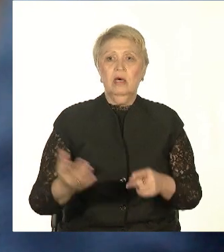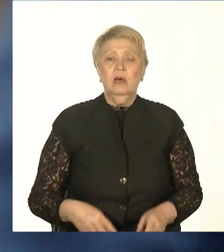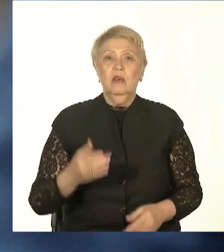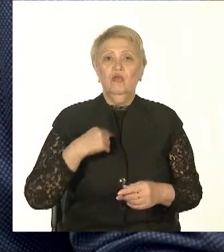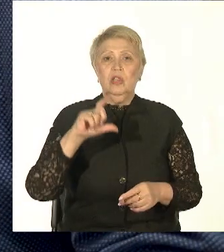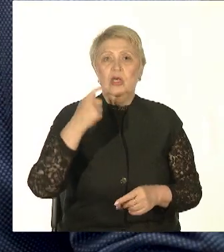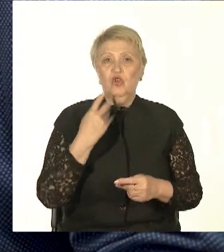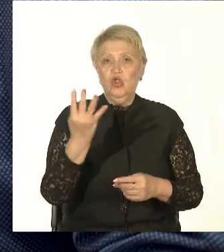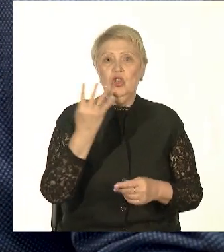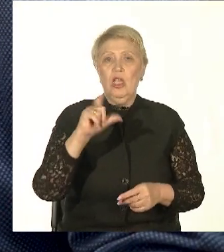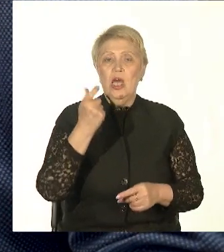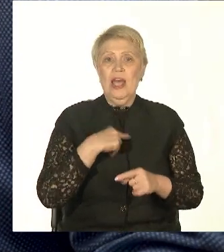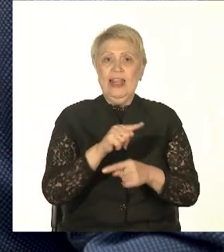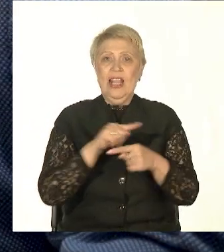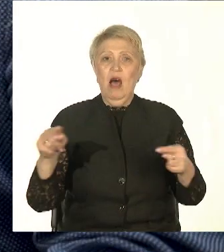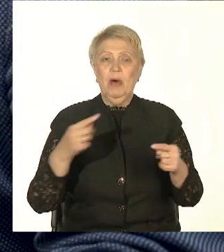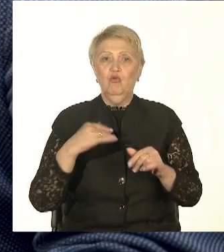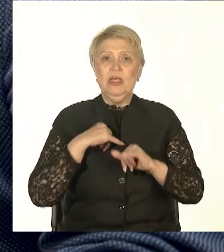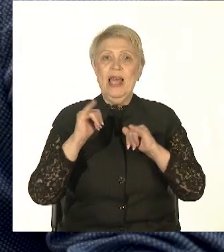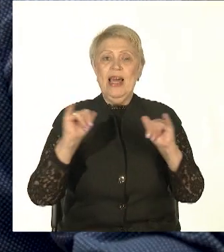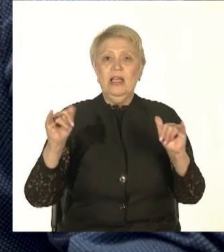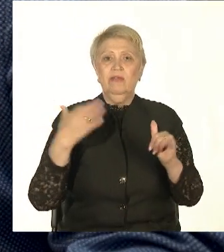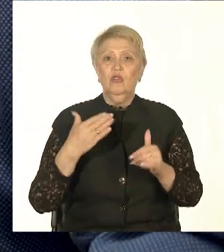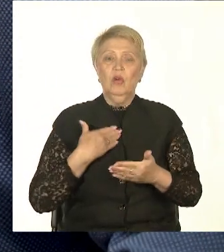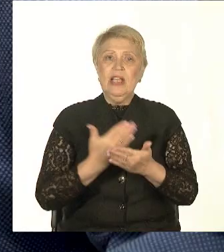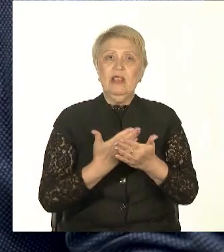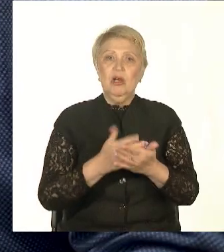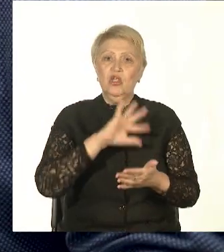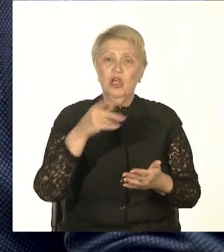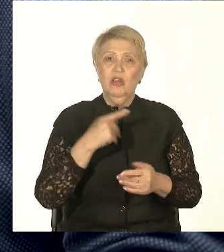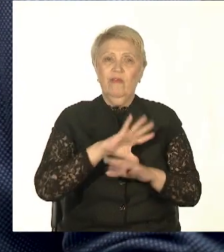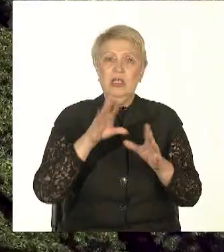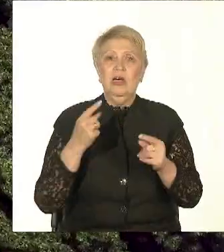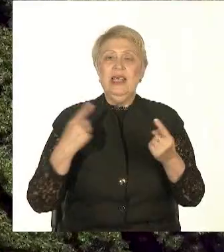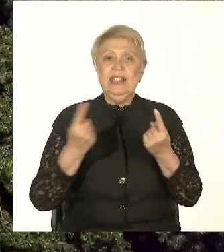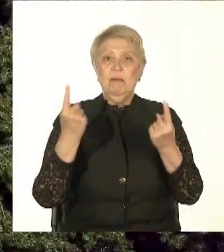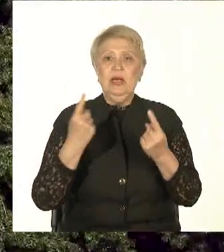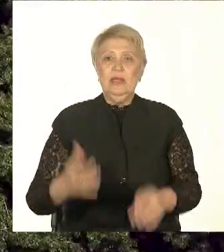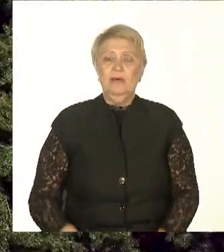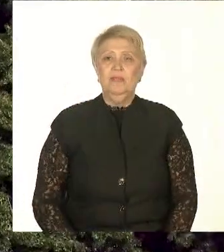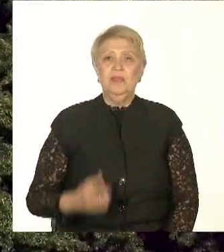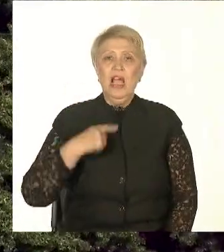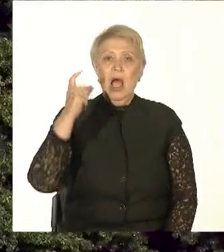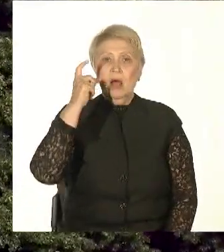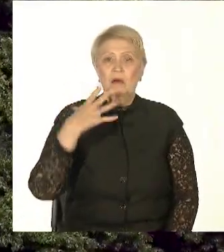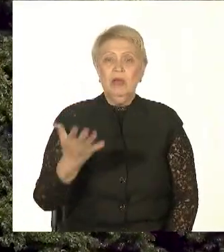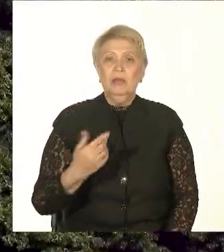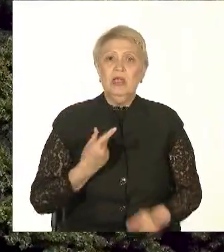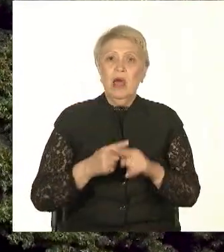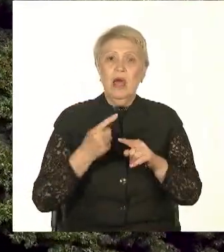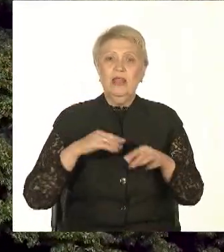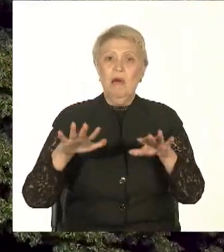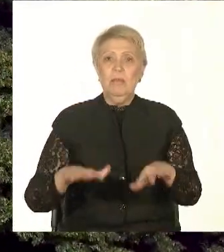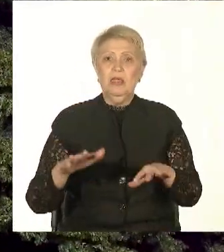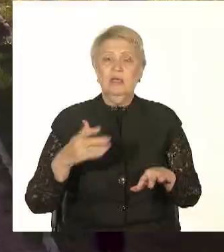по развитию, по отображению всех так, событий пограничных войск. Хабаровск – не случайное место для появления